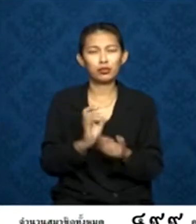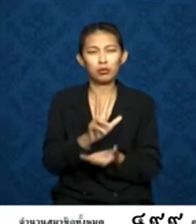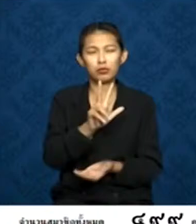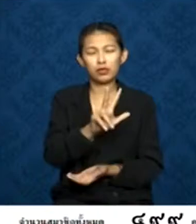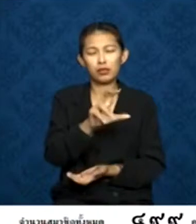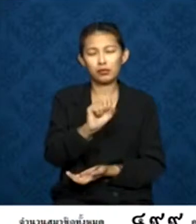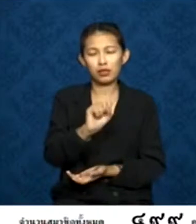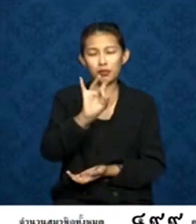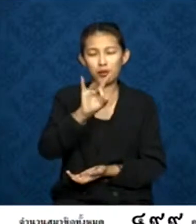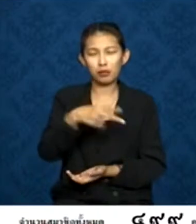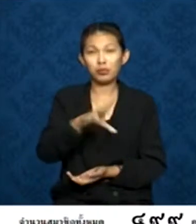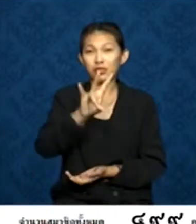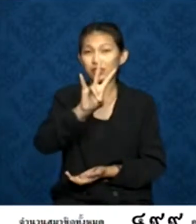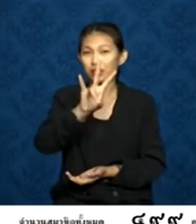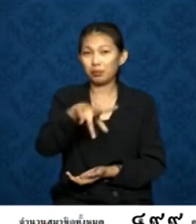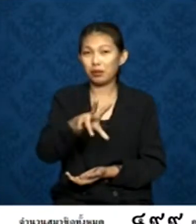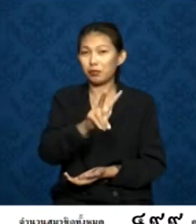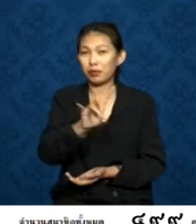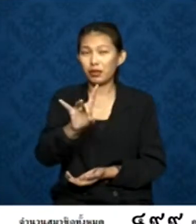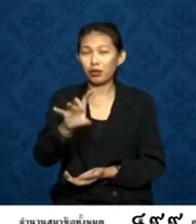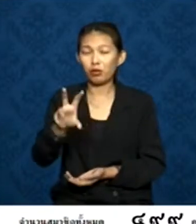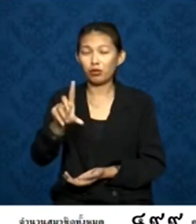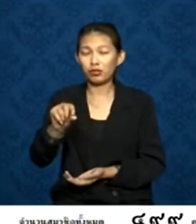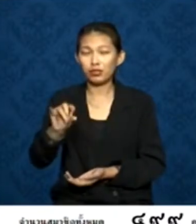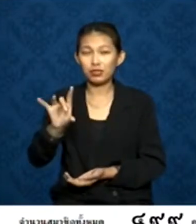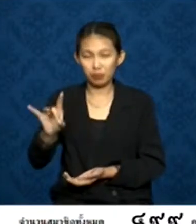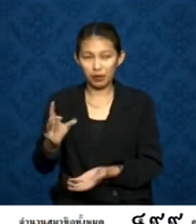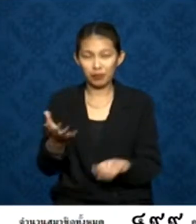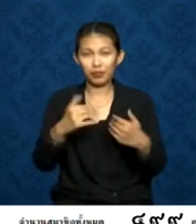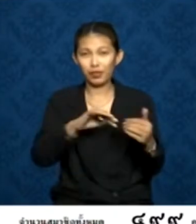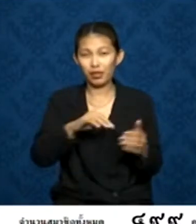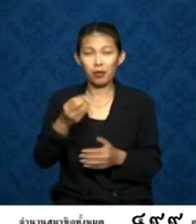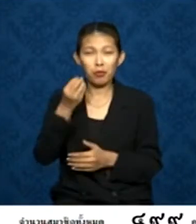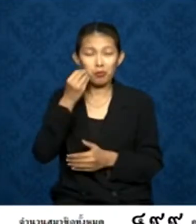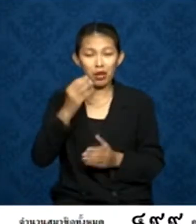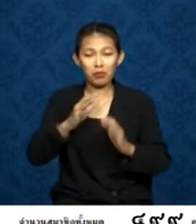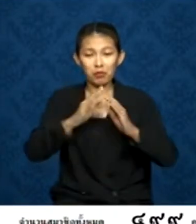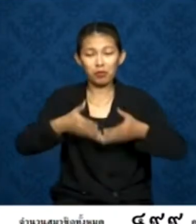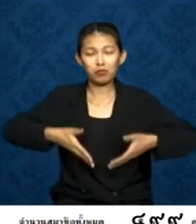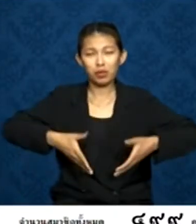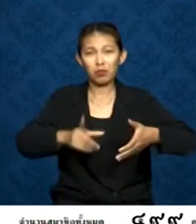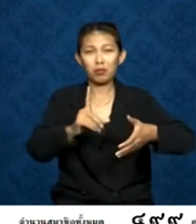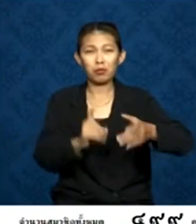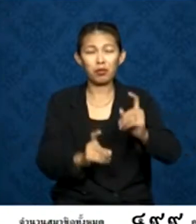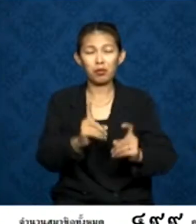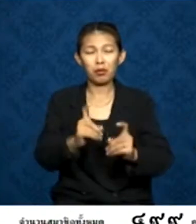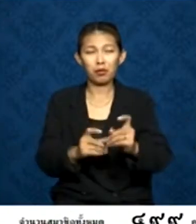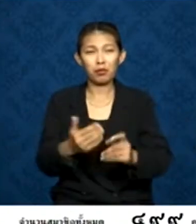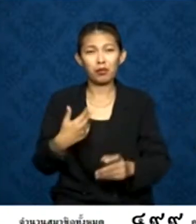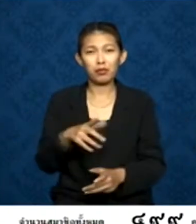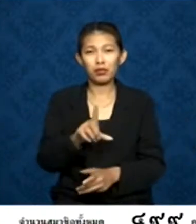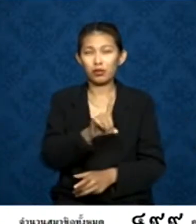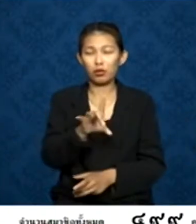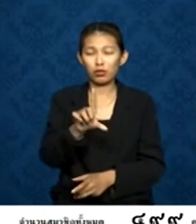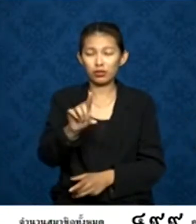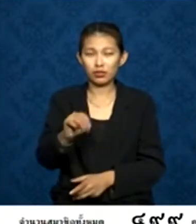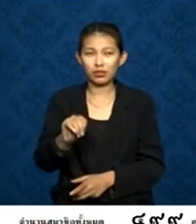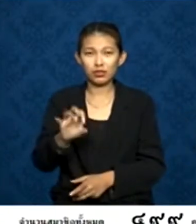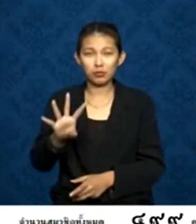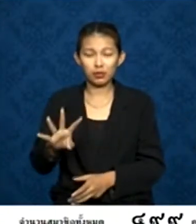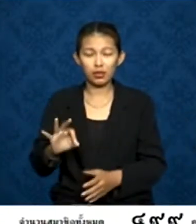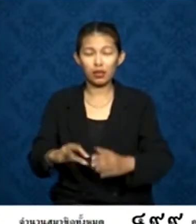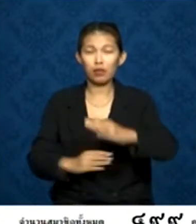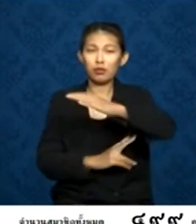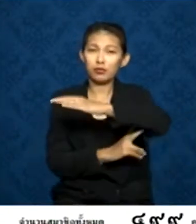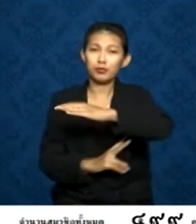728 ทนอาคารชำลุด 149 สายขอสะพานท